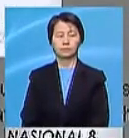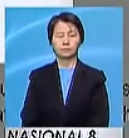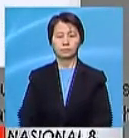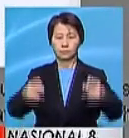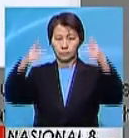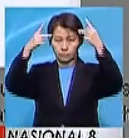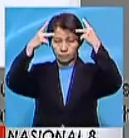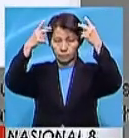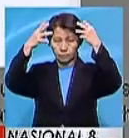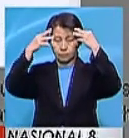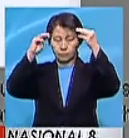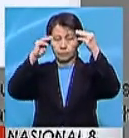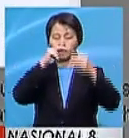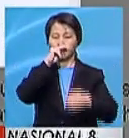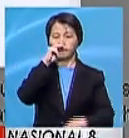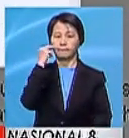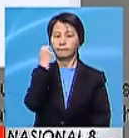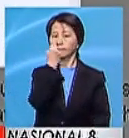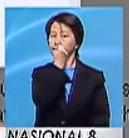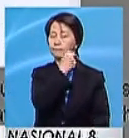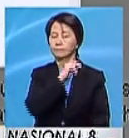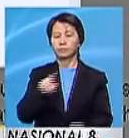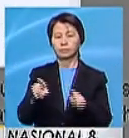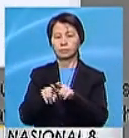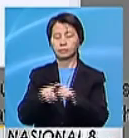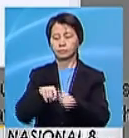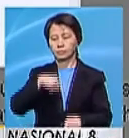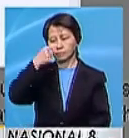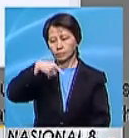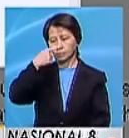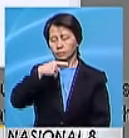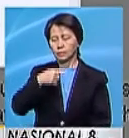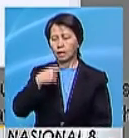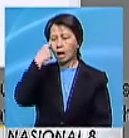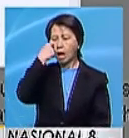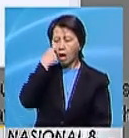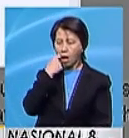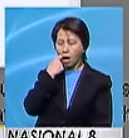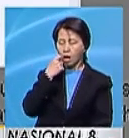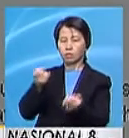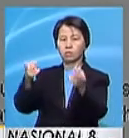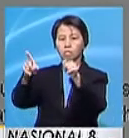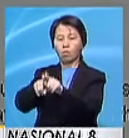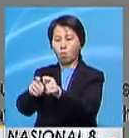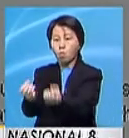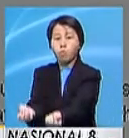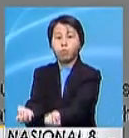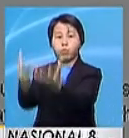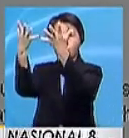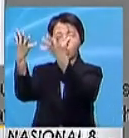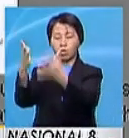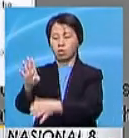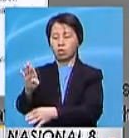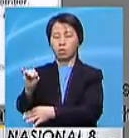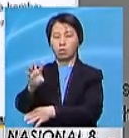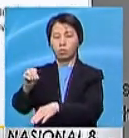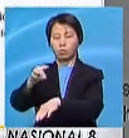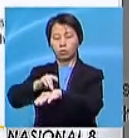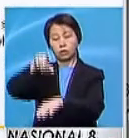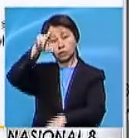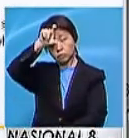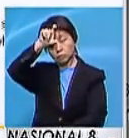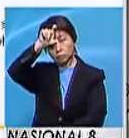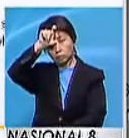Perdana Menteri Datuk Seri Najib Tun Razak turut melahirkan rasa duka cita dengan insiden pengeboman di Istanbul, Turki